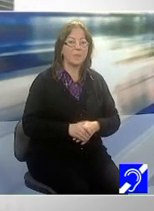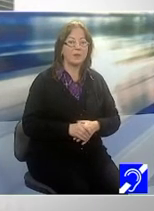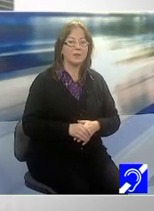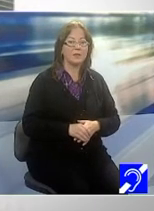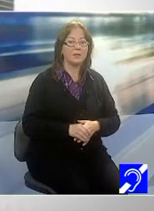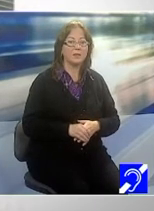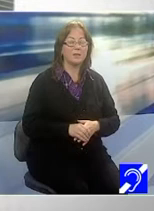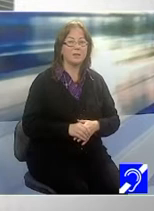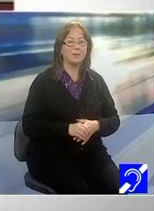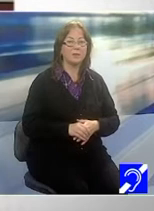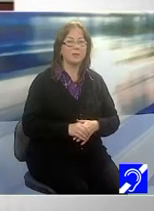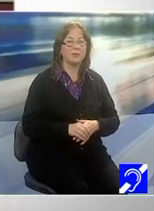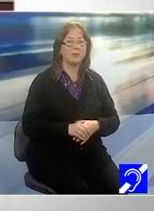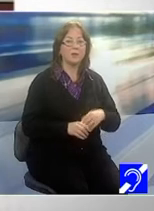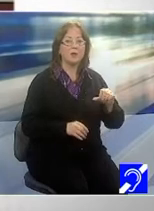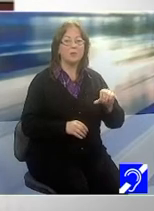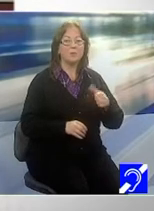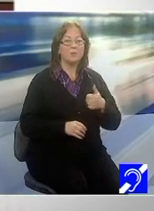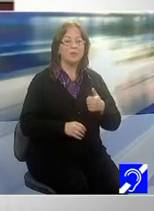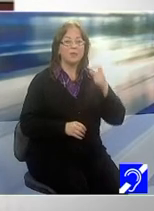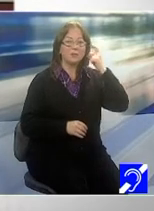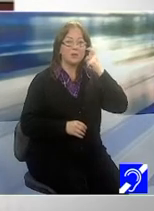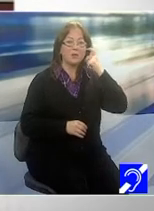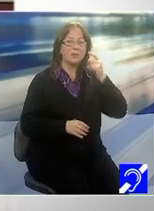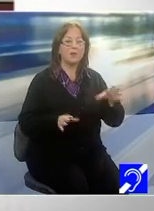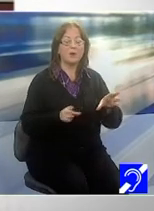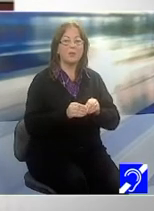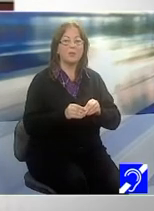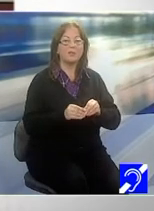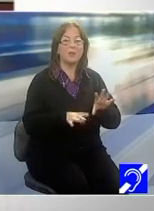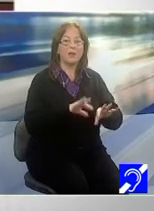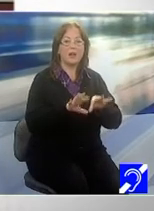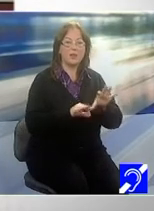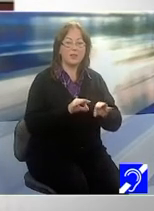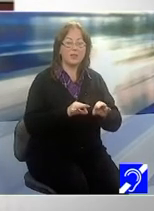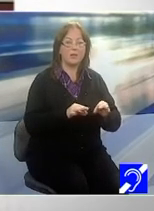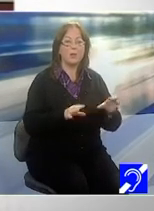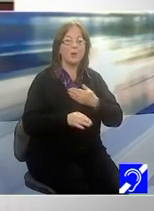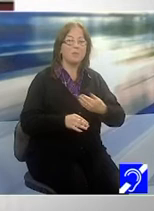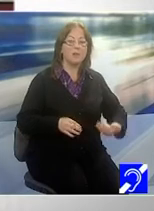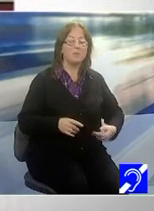de comasare, o chestiune care clar nu ține de guvern. E bine că au fost retrase, dar în